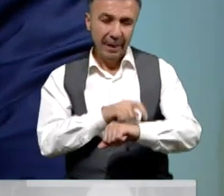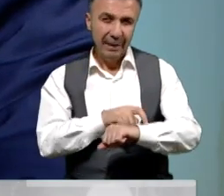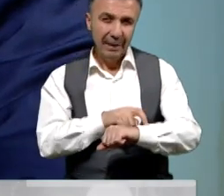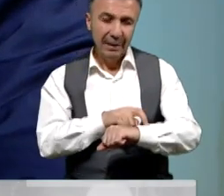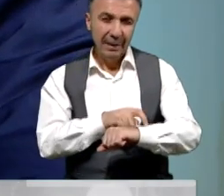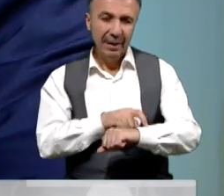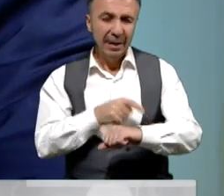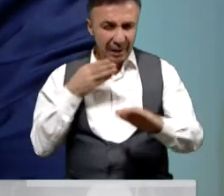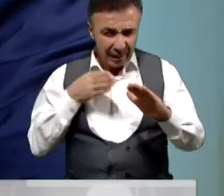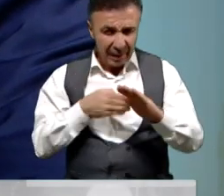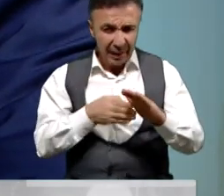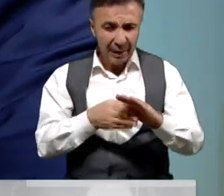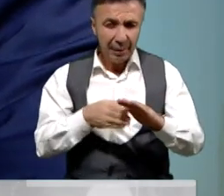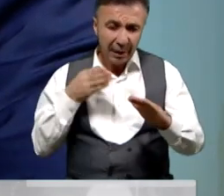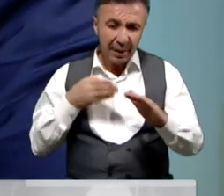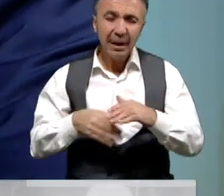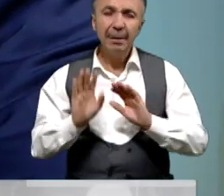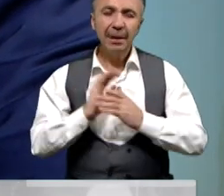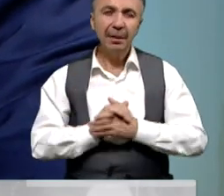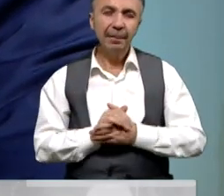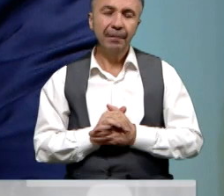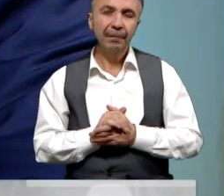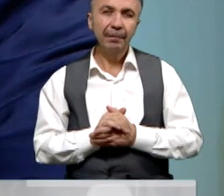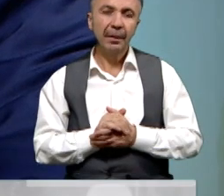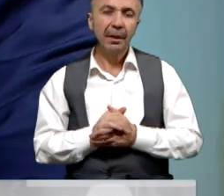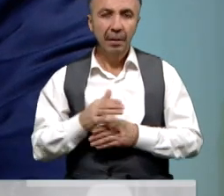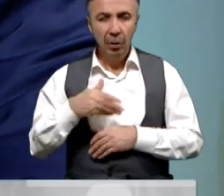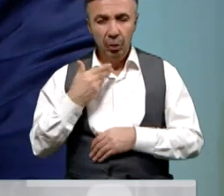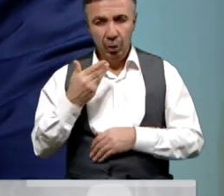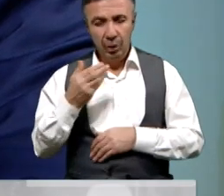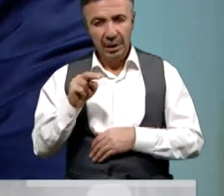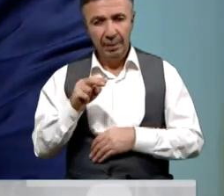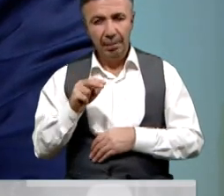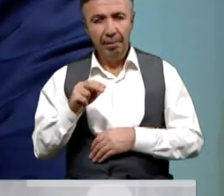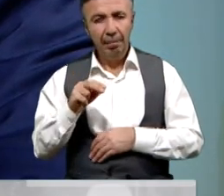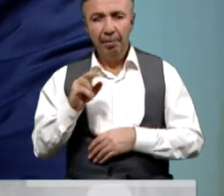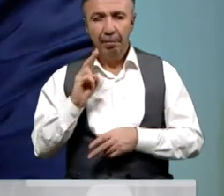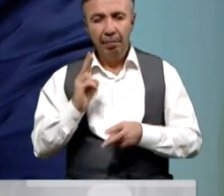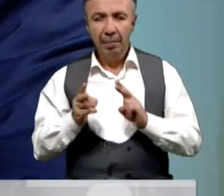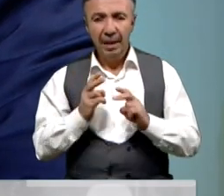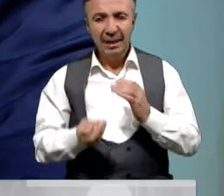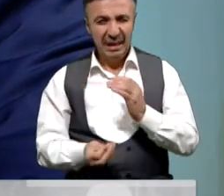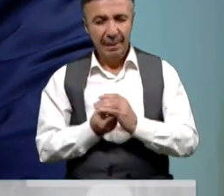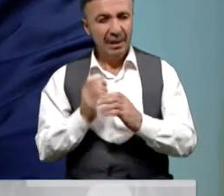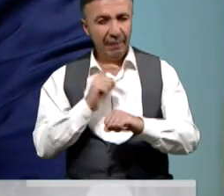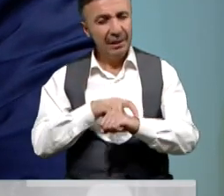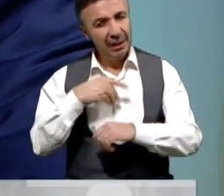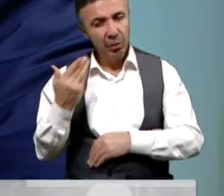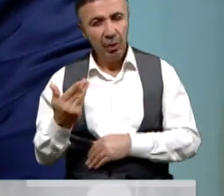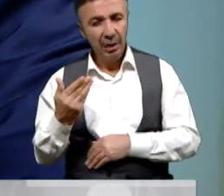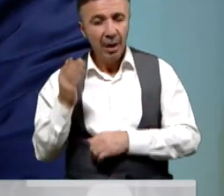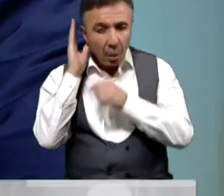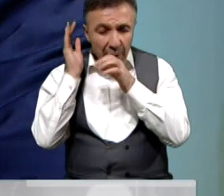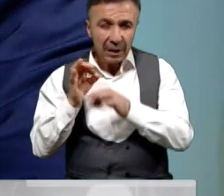girmedi mi Önemli olan budur Çünkü buyurduğunuz gibi bazen İmsak vaktinden sonra müezzin geç kalabilir